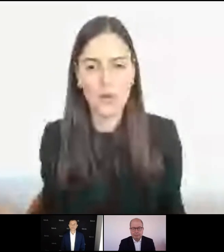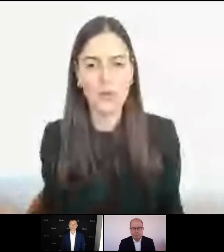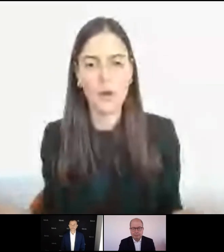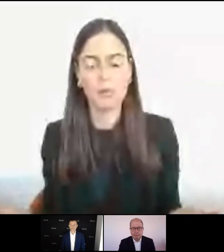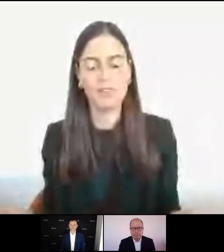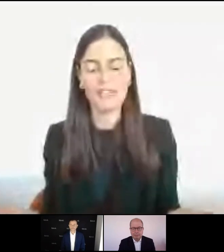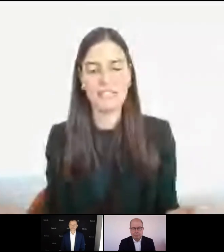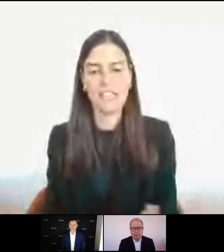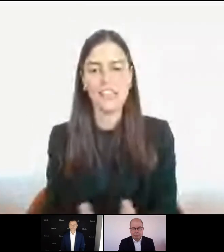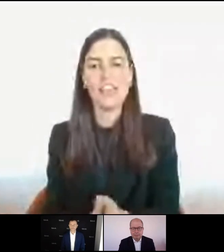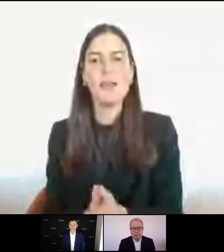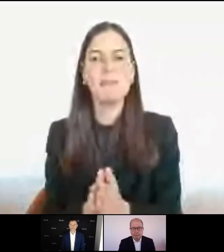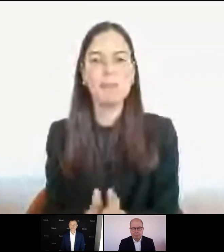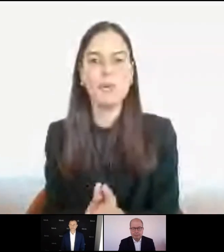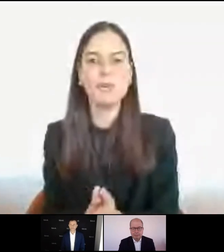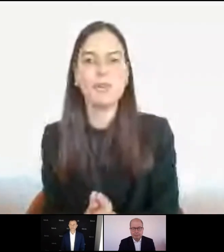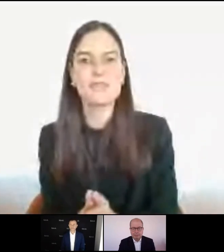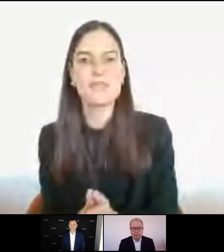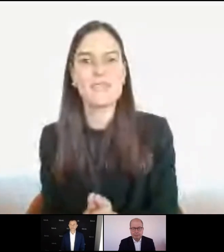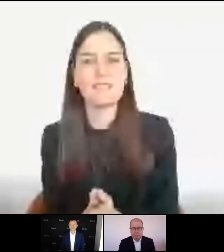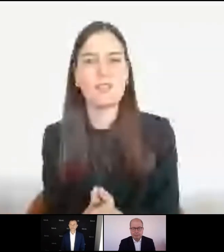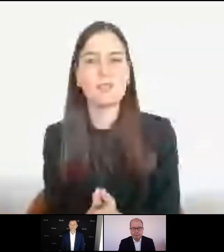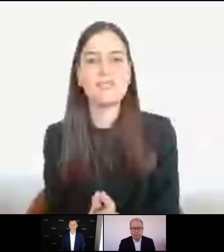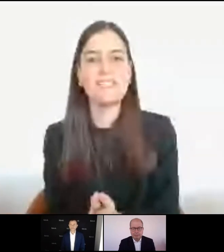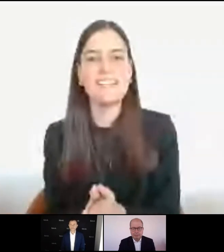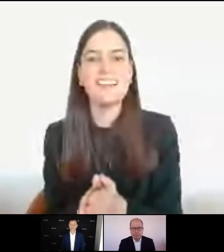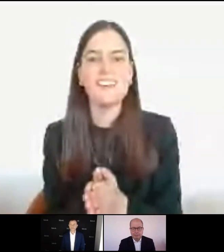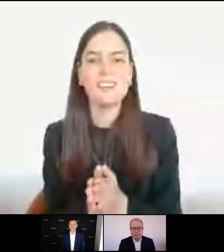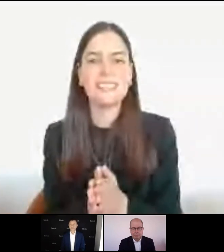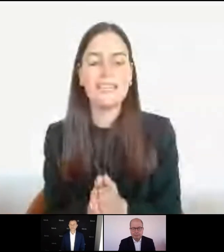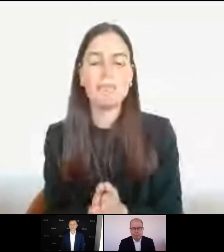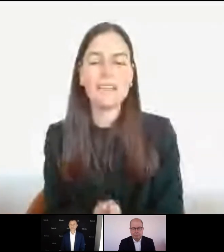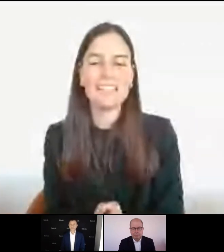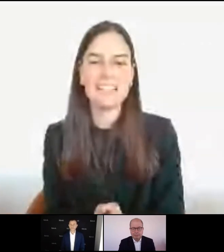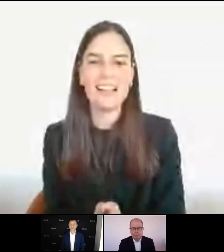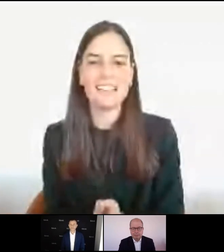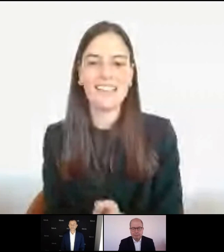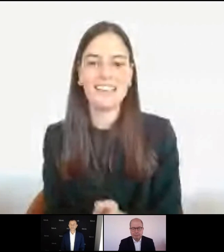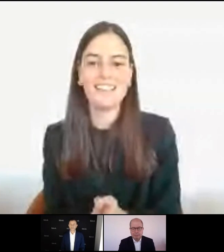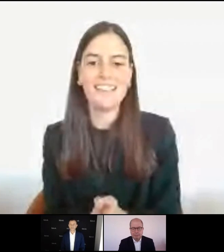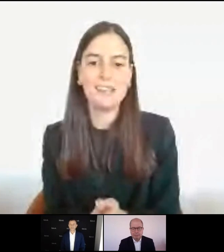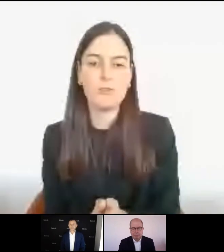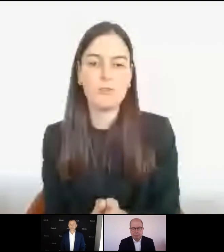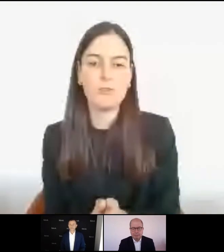que l'employeur peut verser. Mais pour autant, c'est un outil qui n'est pas dédié